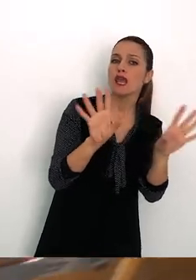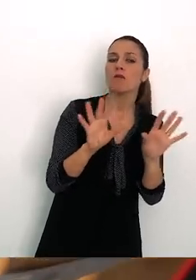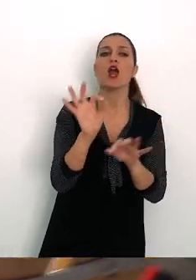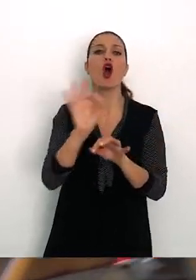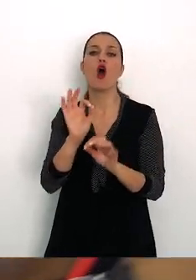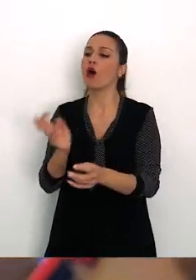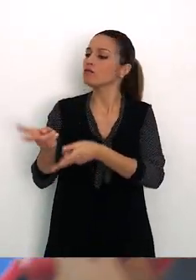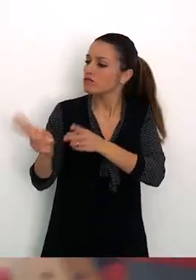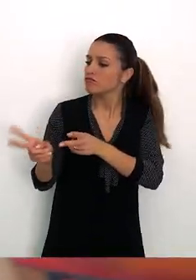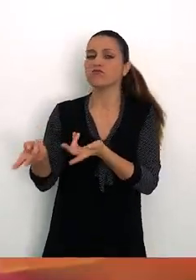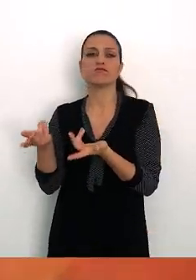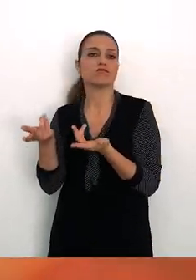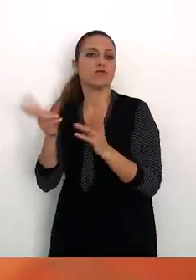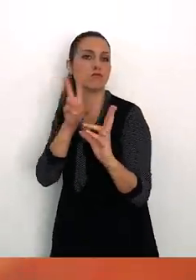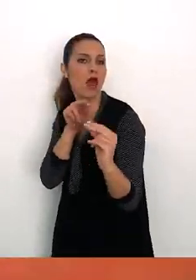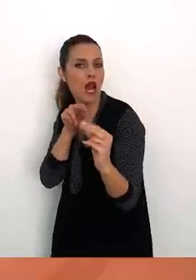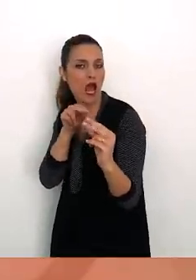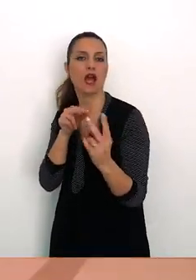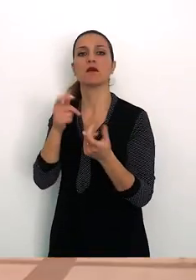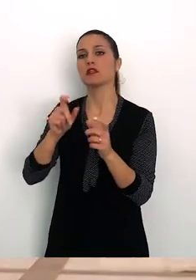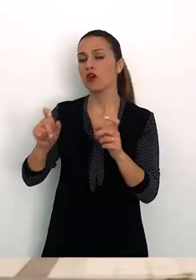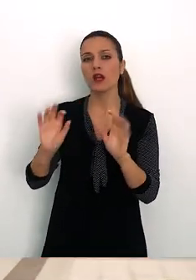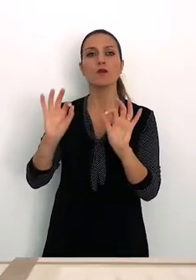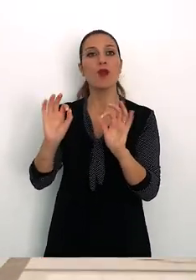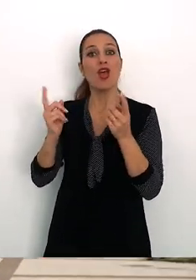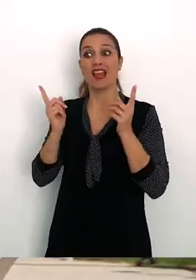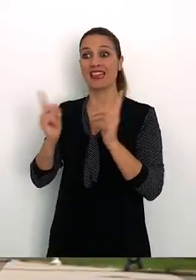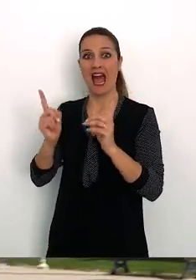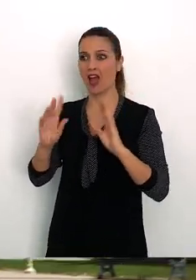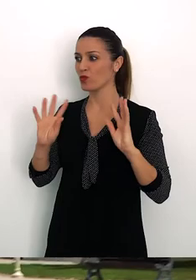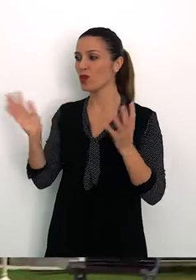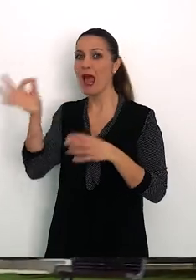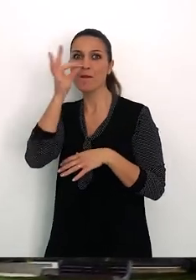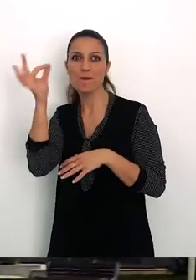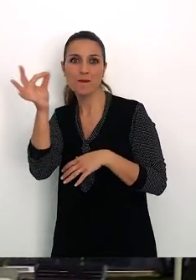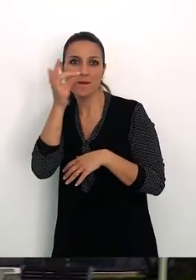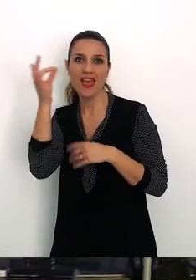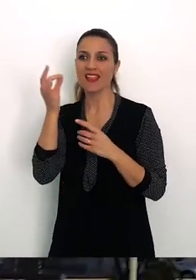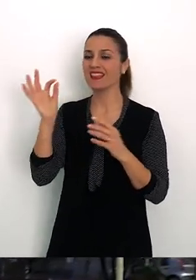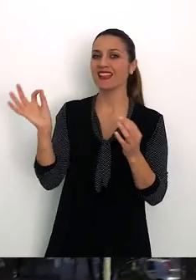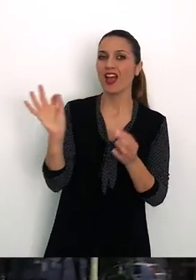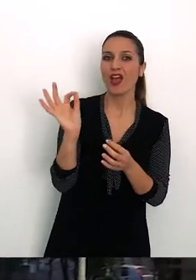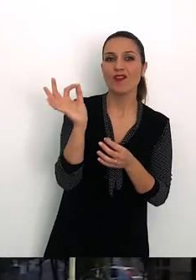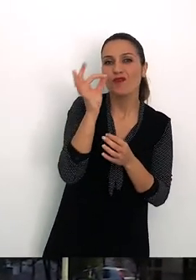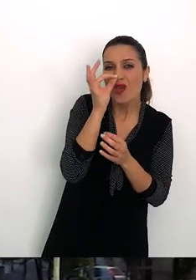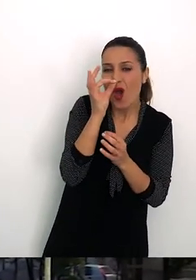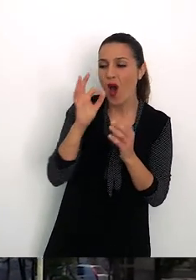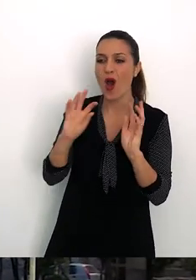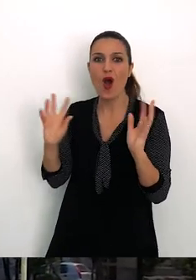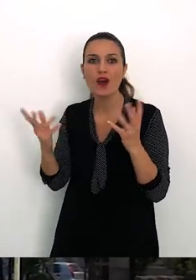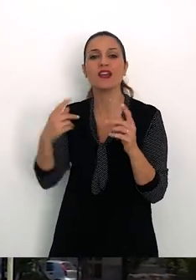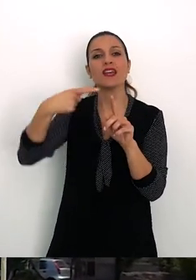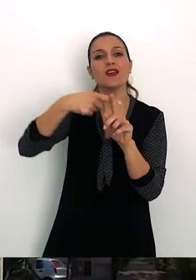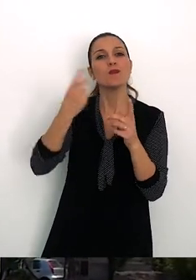poter passare il tempo libero e socializzare, in un piccolo angolo completamente immerso nella natura, tra piante e fiori della